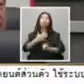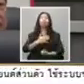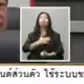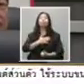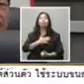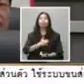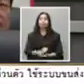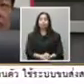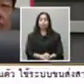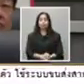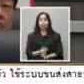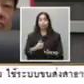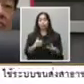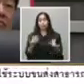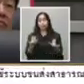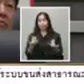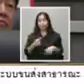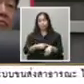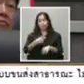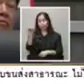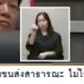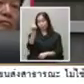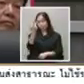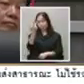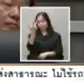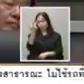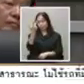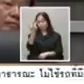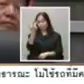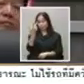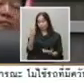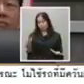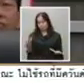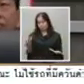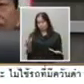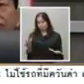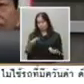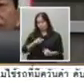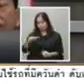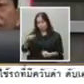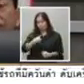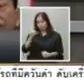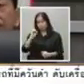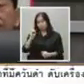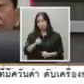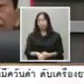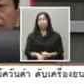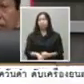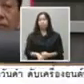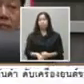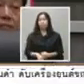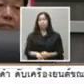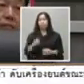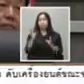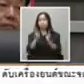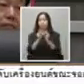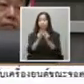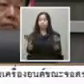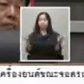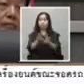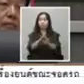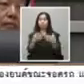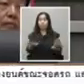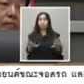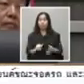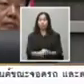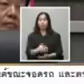ฮะรอจนกระทั่งตีสามไม่ได้พูดปิดการประชุมไปเลยที่ผมพูดตรงนี้ขึ้นมาก็สรุปเห็นว่